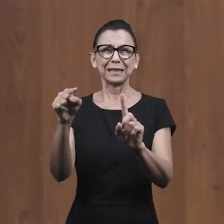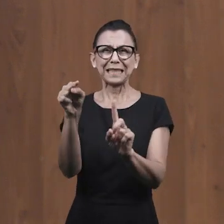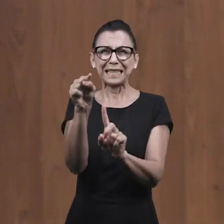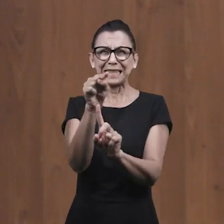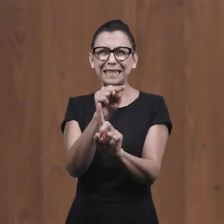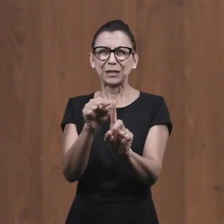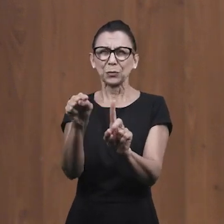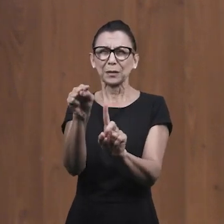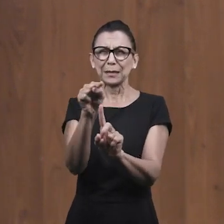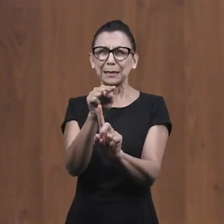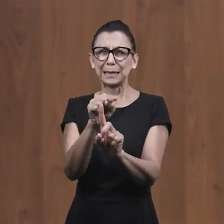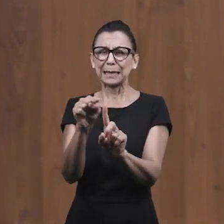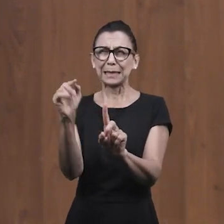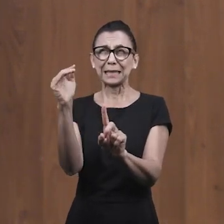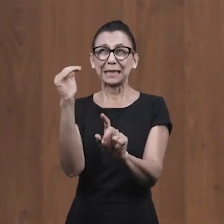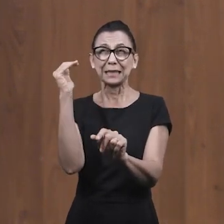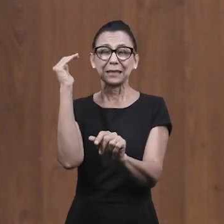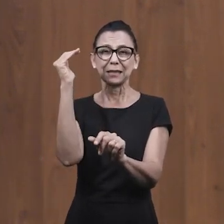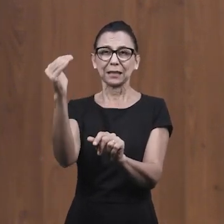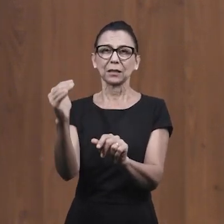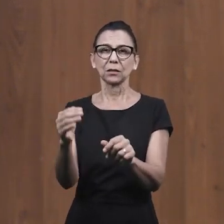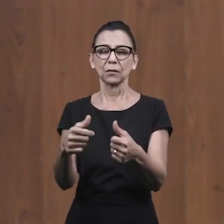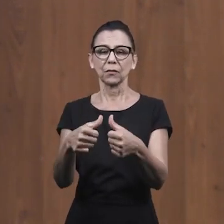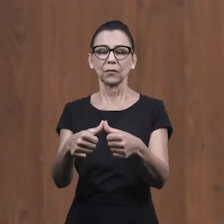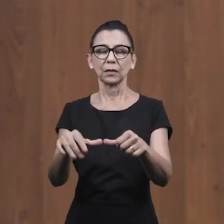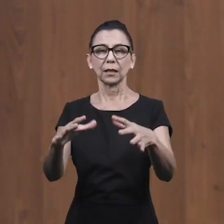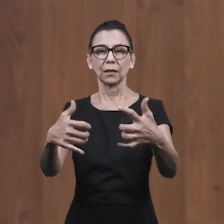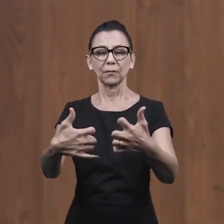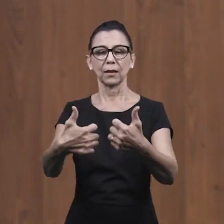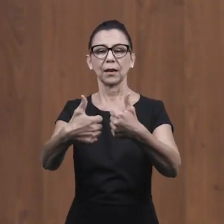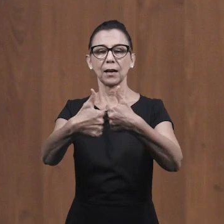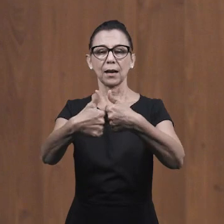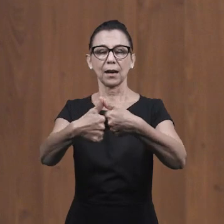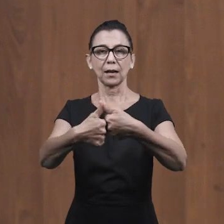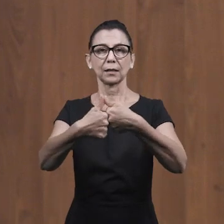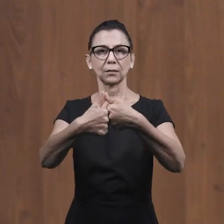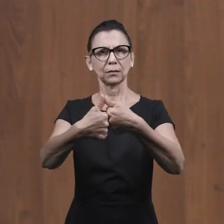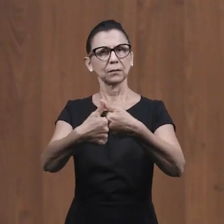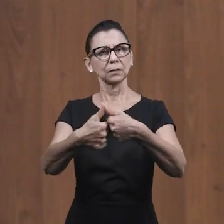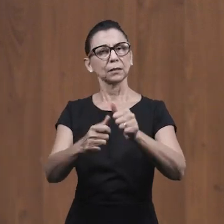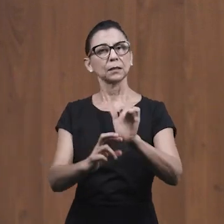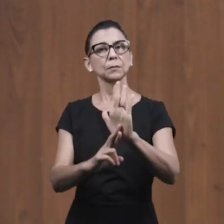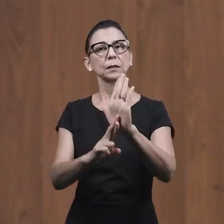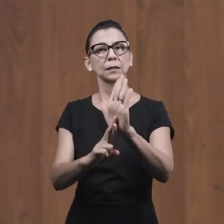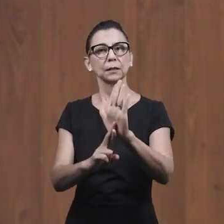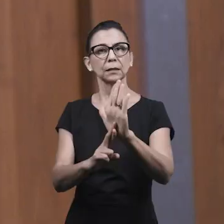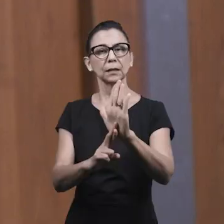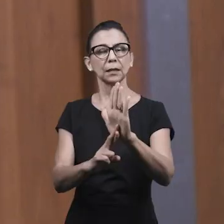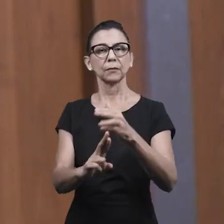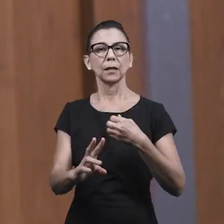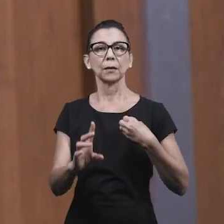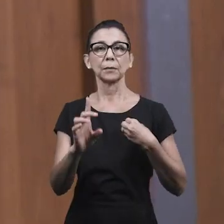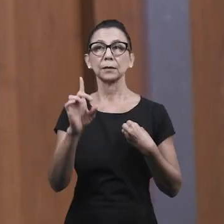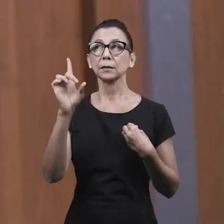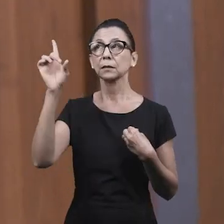lieu appelé Saint des Saints, on trouvait l'arche de l'Alliance qui représentait la présence de